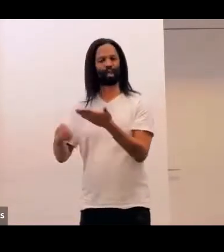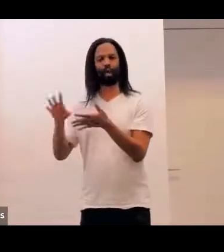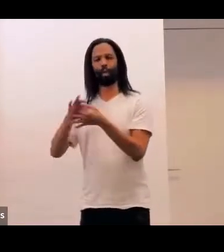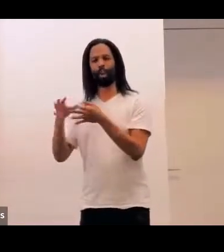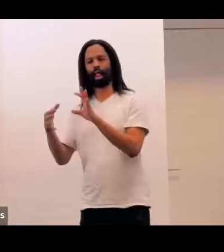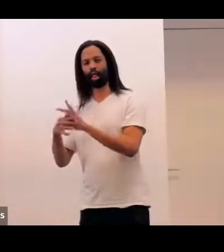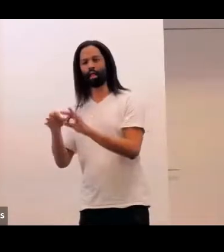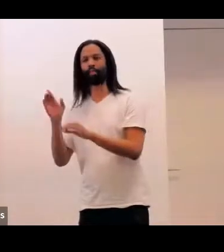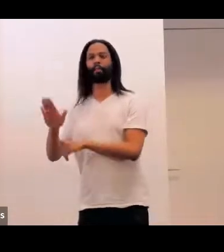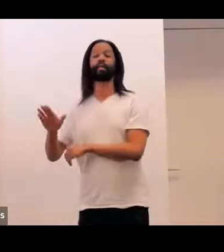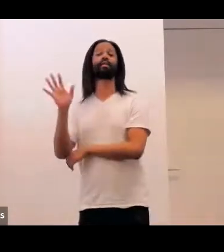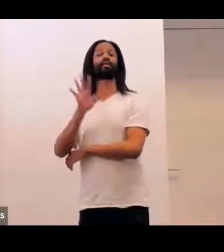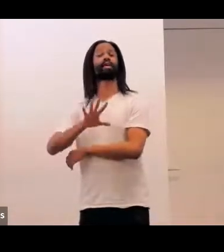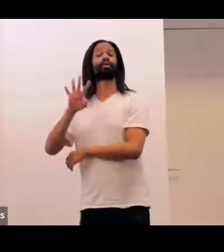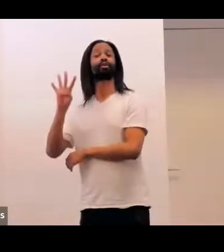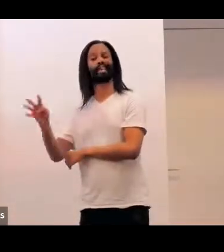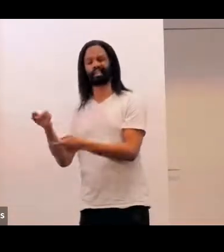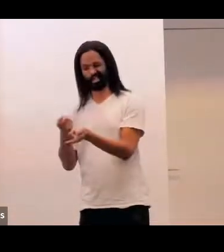de la Meurthe-et-Moselle.